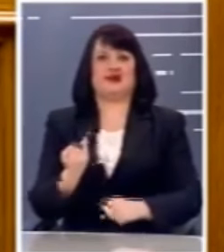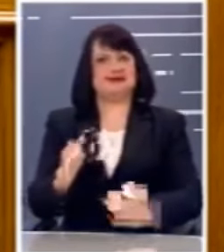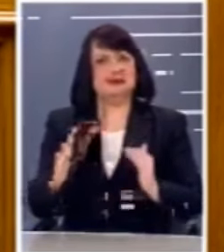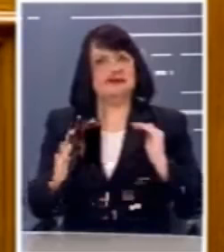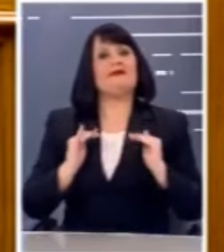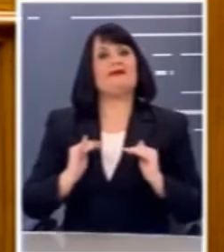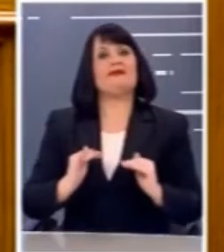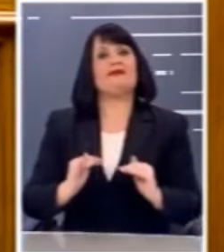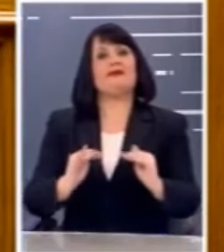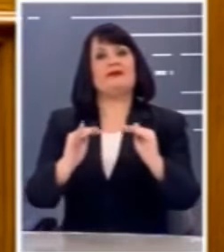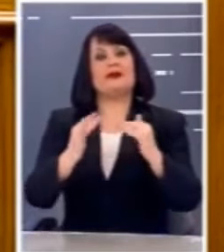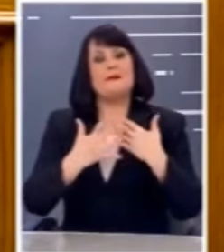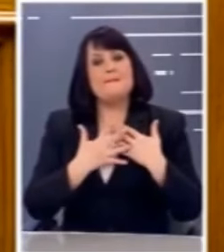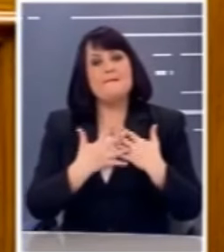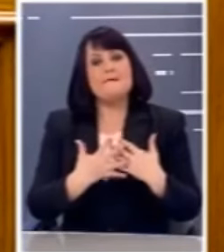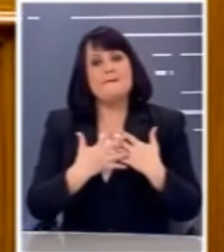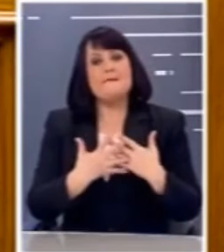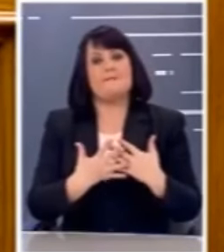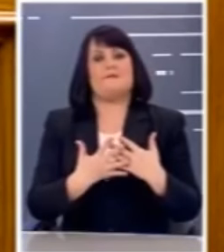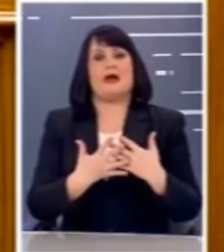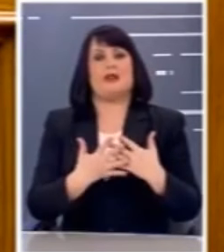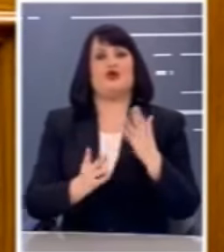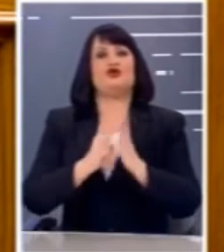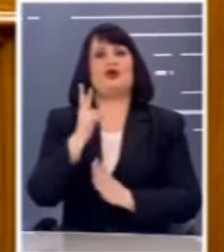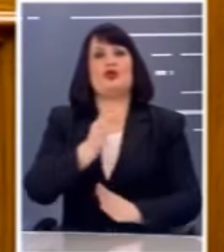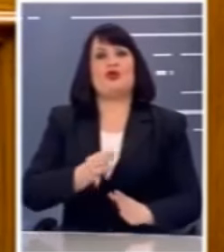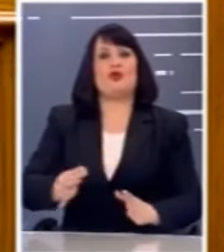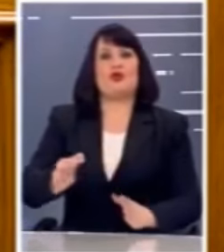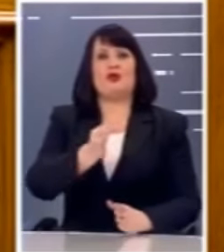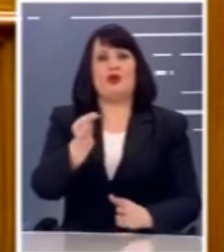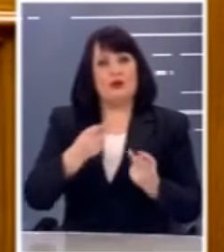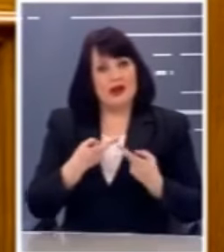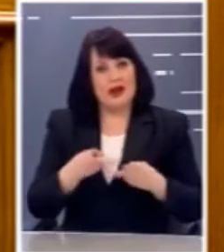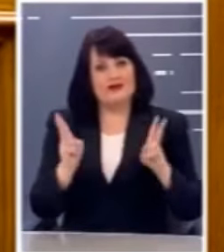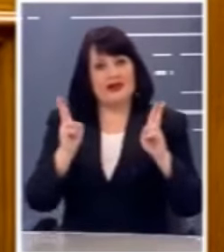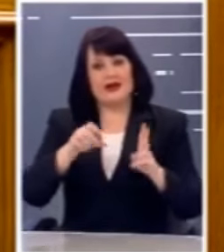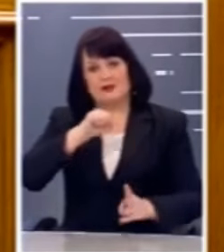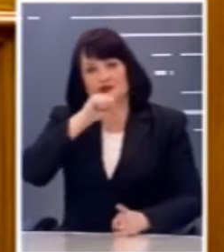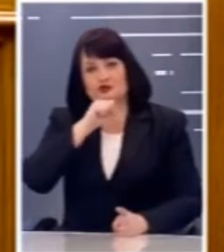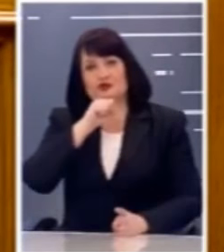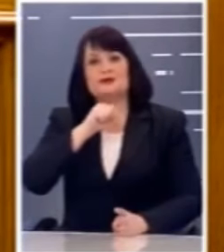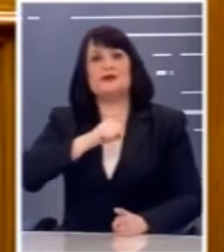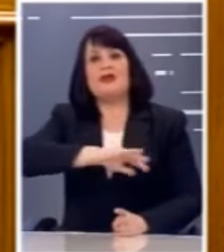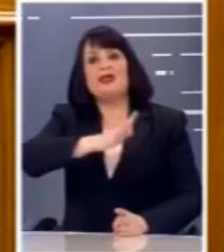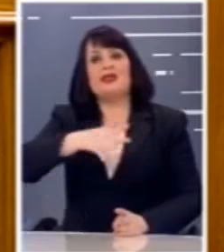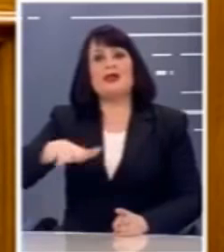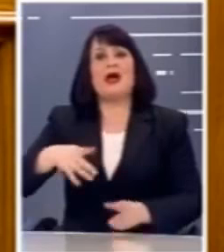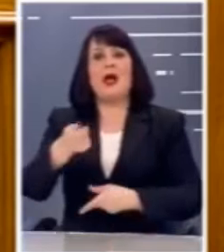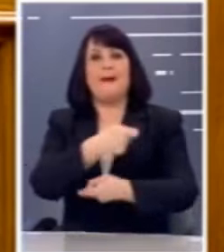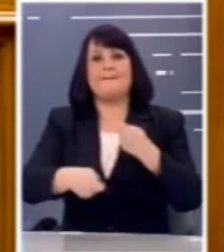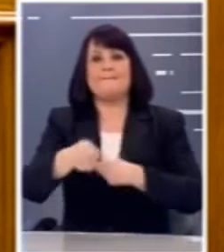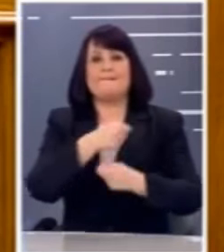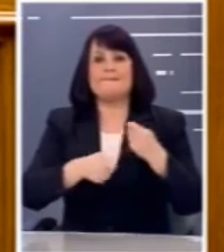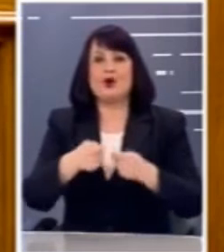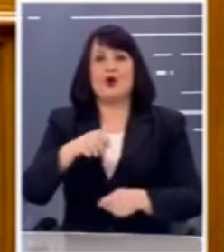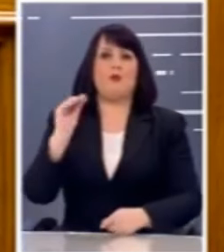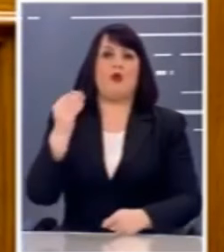να εκμηδενίσει το πάθος των Δωδεκανησίων για την ελευθερία, τη θάλασσα, το εμπόριο, τον